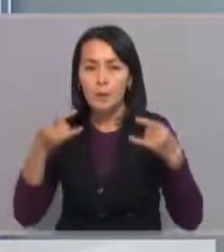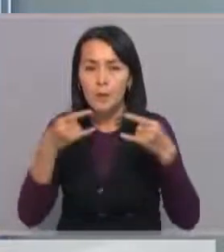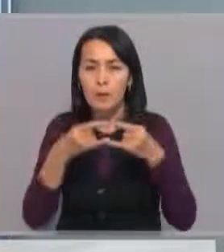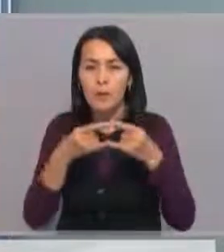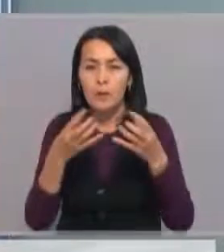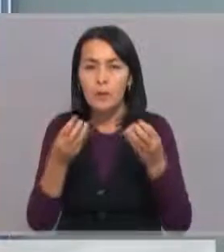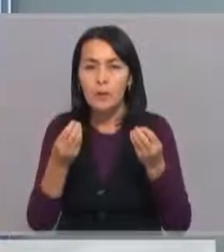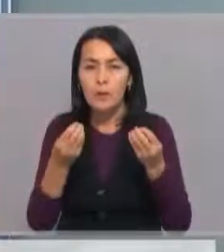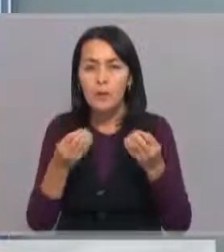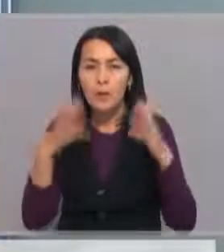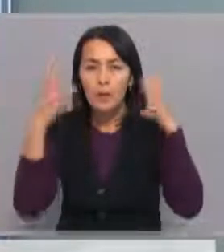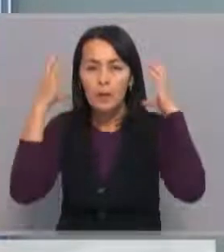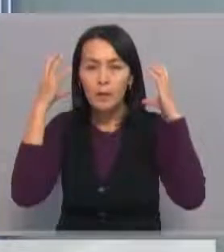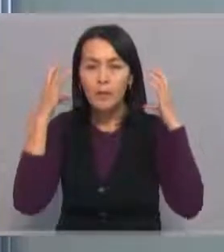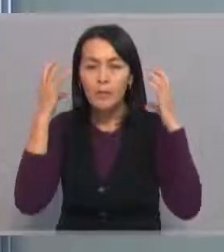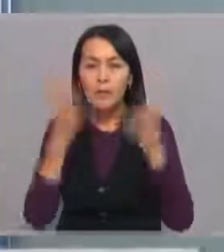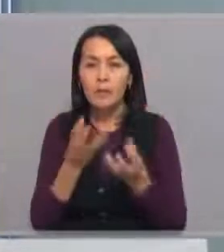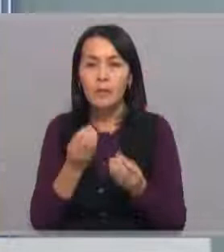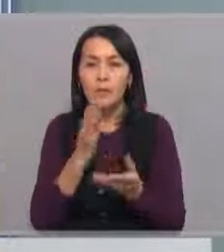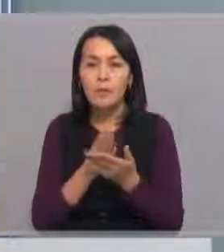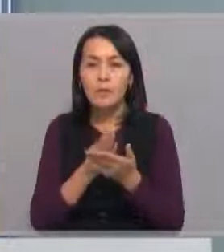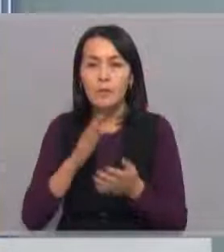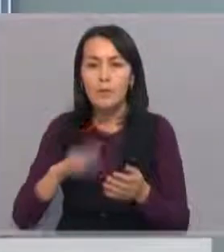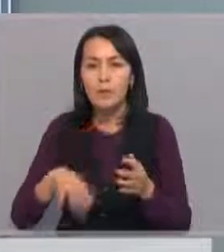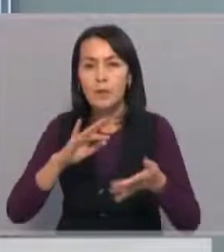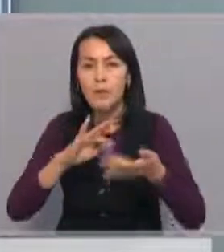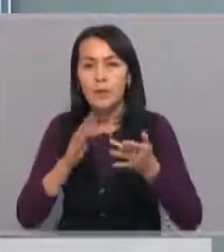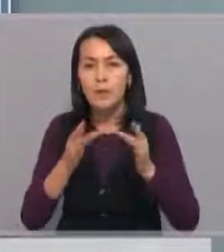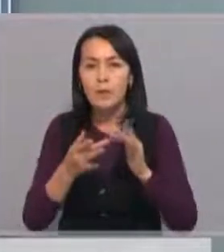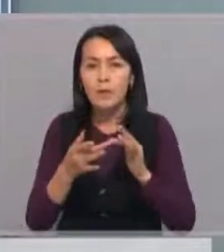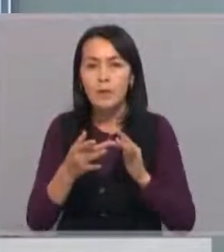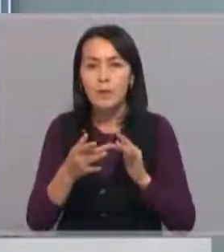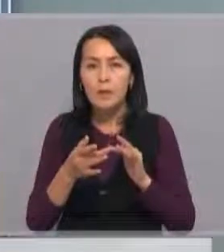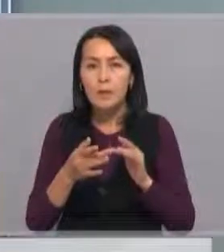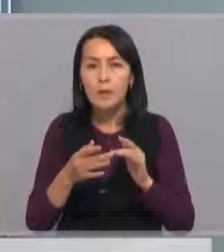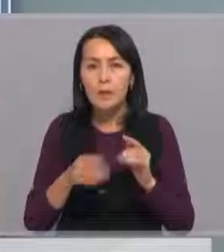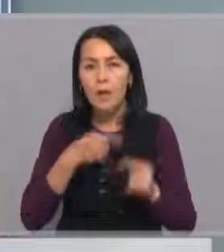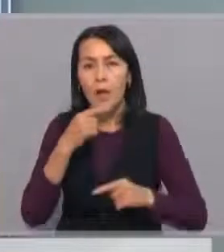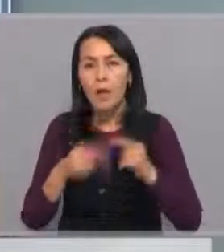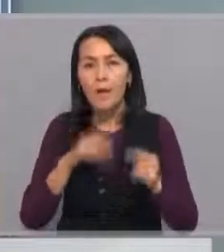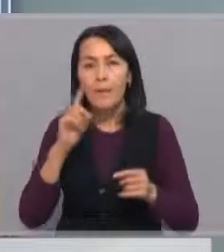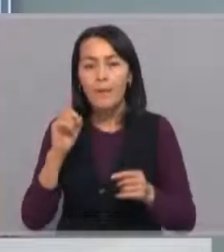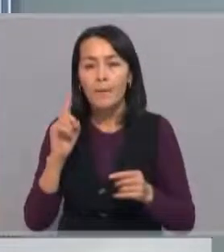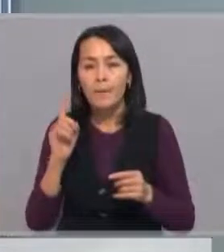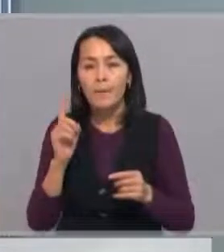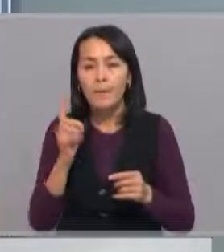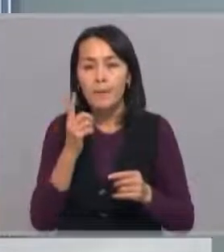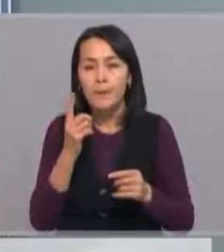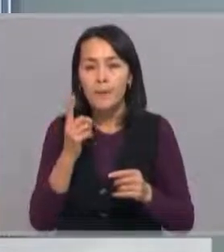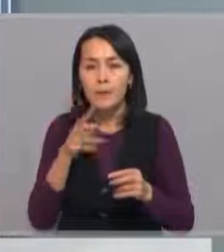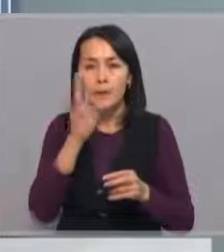телевизорден, сосын радиодан, сосын интернет желілеріне арқылы біріншілік